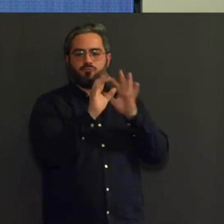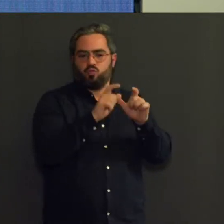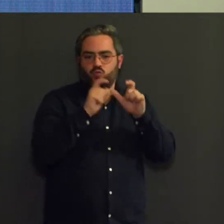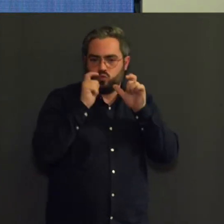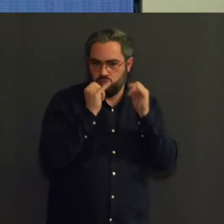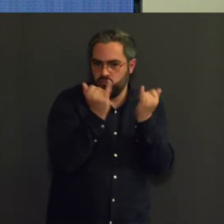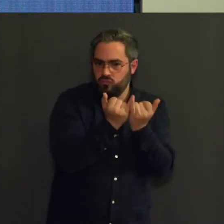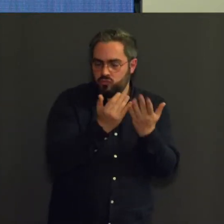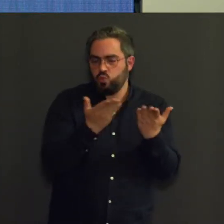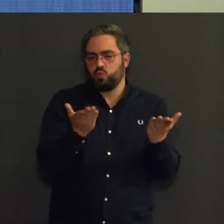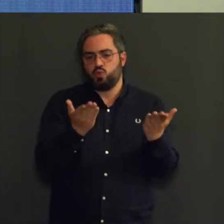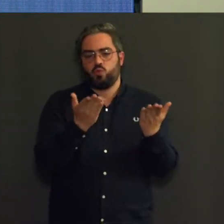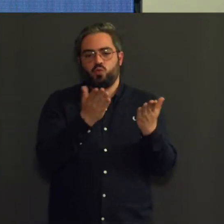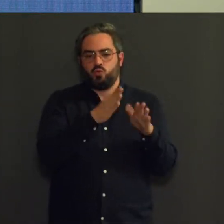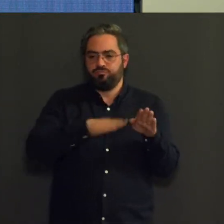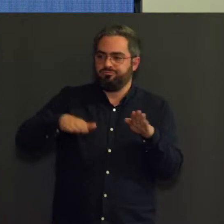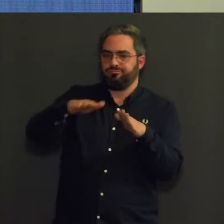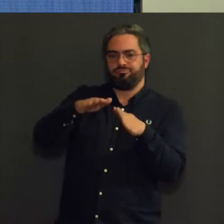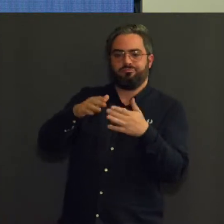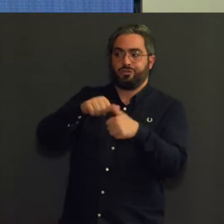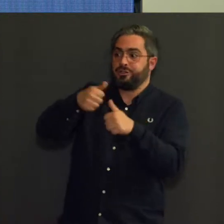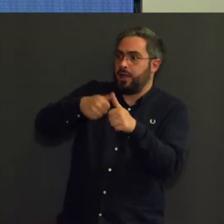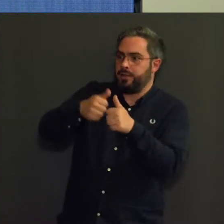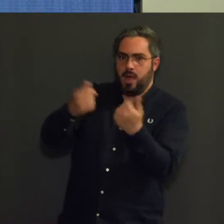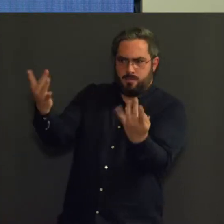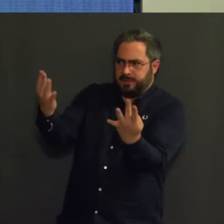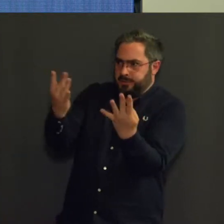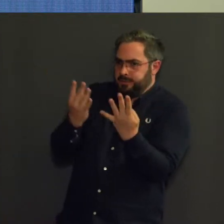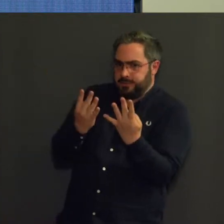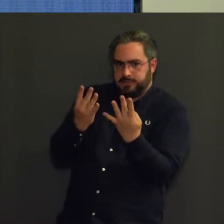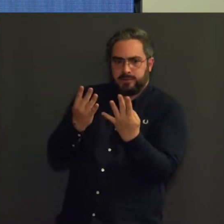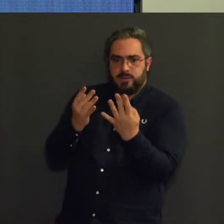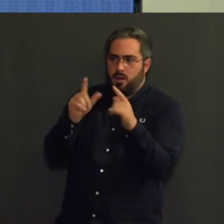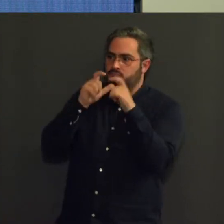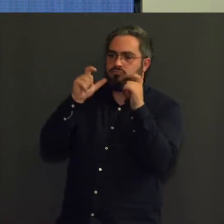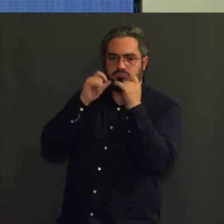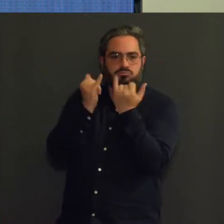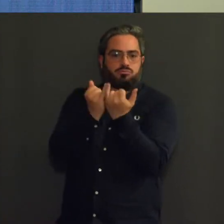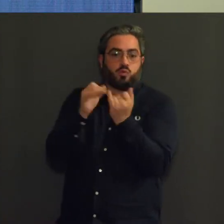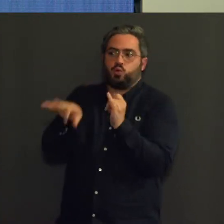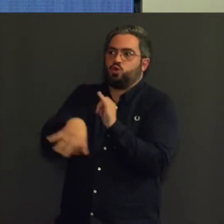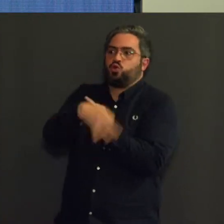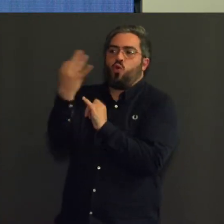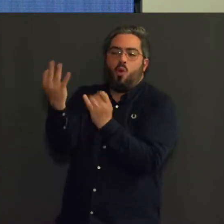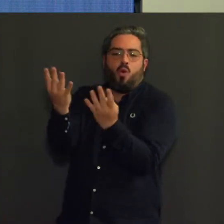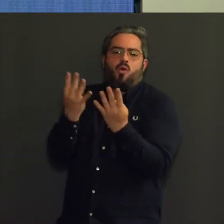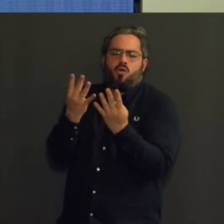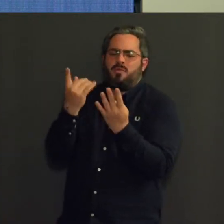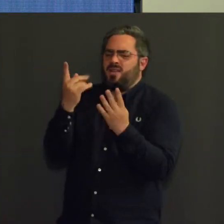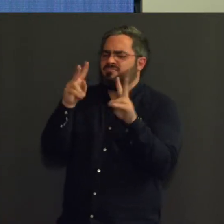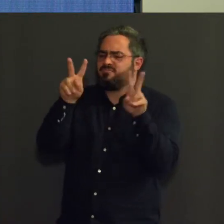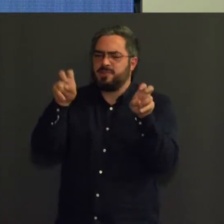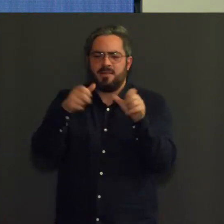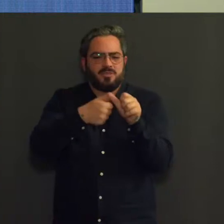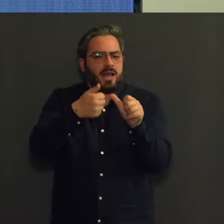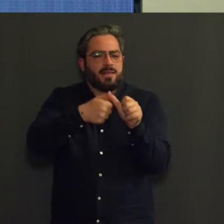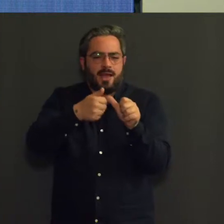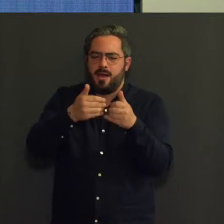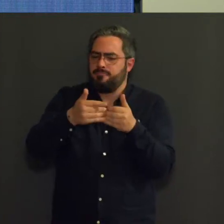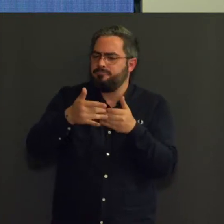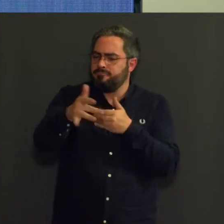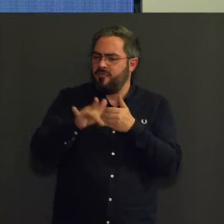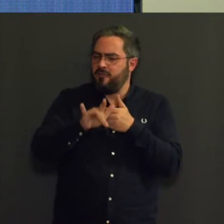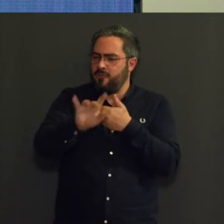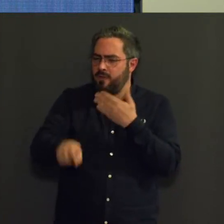serait regroupés nombreux dans un jardin, par exemple, où il y aurait trop de monde. On reparlera des jardins et de ces choses-là dans les jours qui